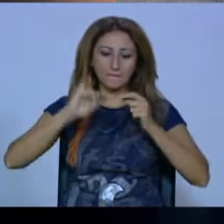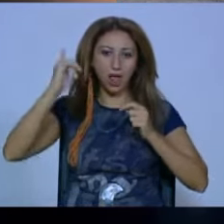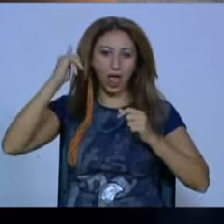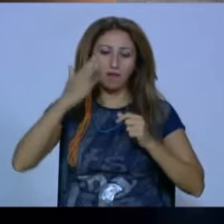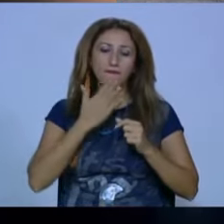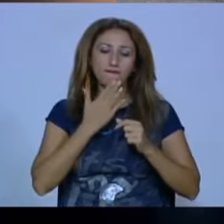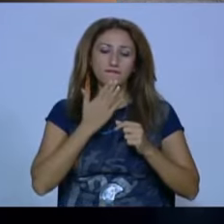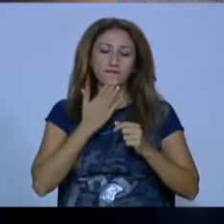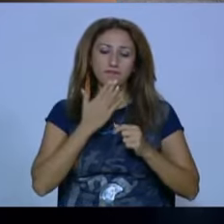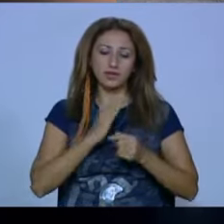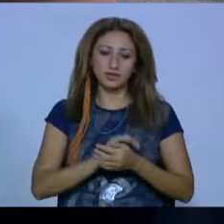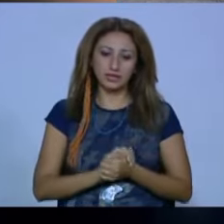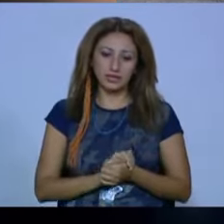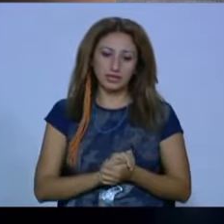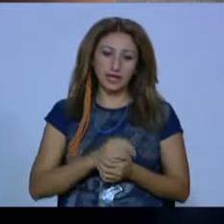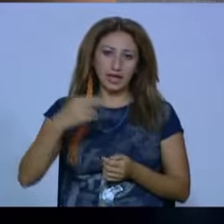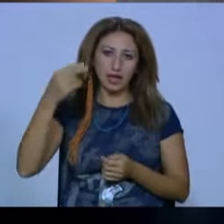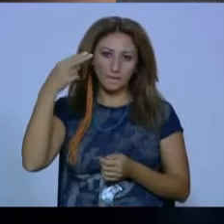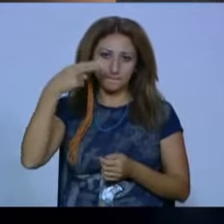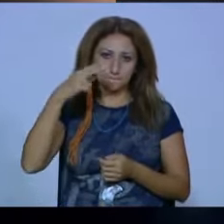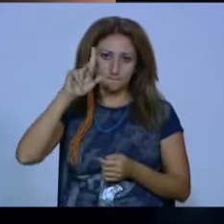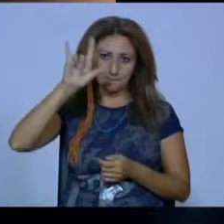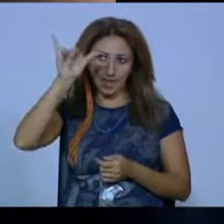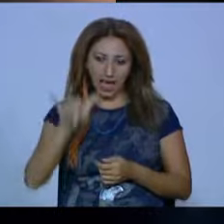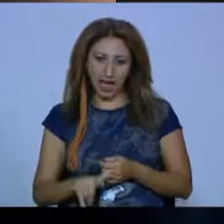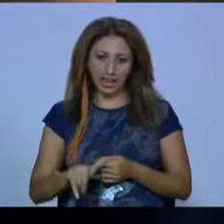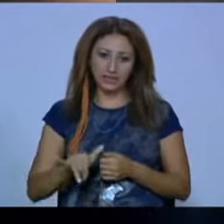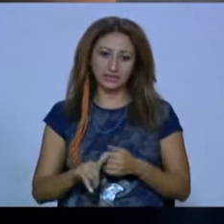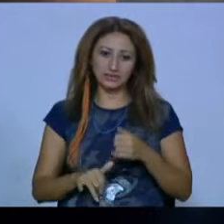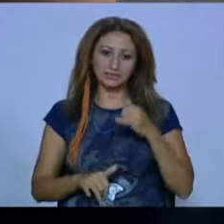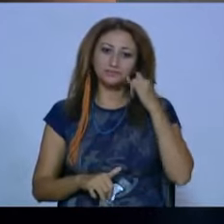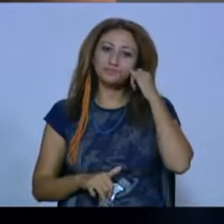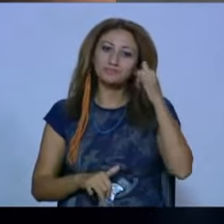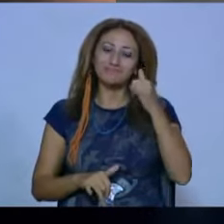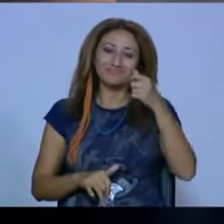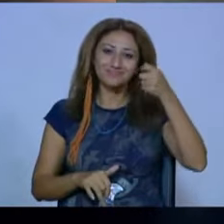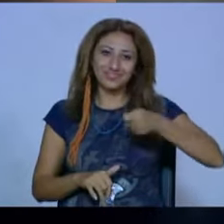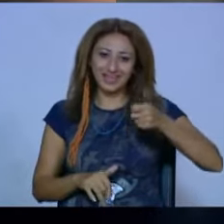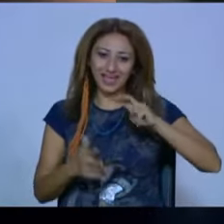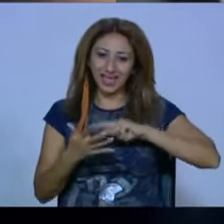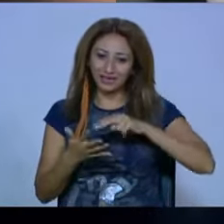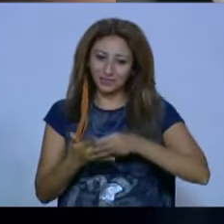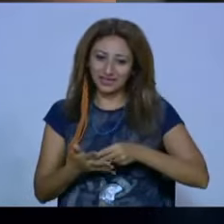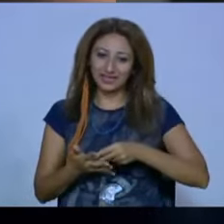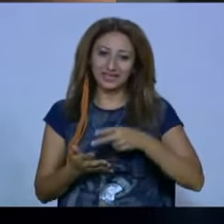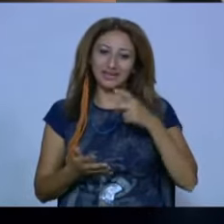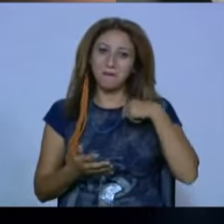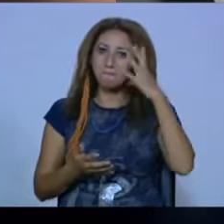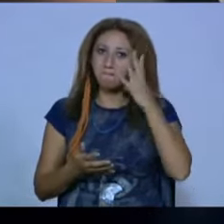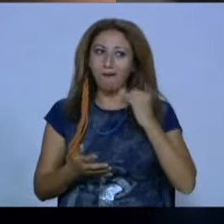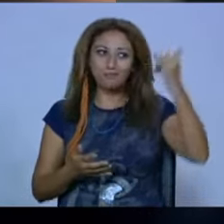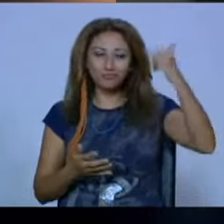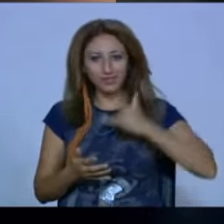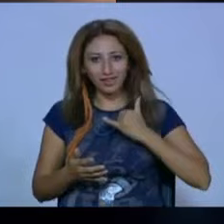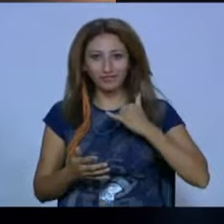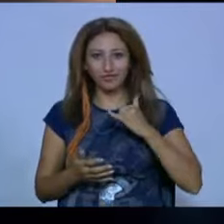الإفريقية. أستاذ علي أهلا بيك، ودايما بسعد بسماع صوتك. ربنا يخليك يا دكتور عمر، مساء الخير على